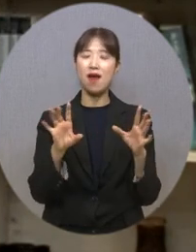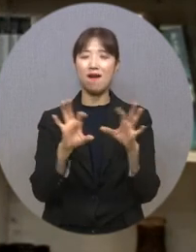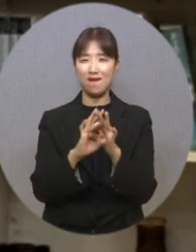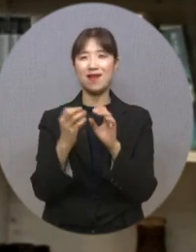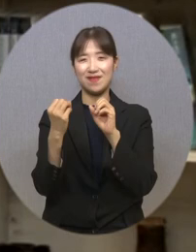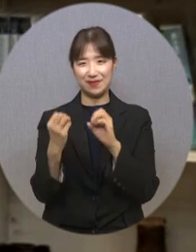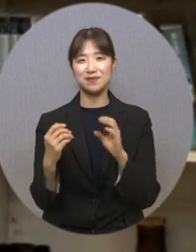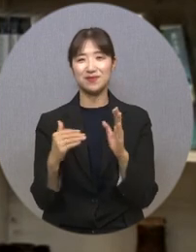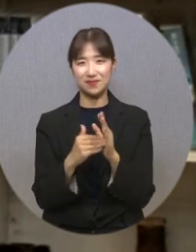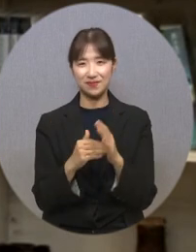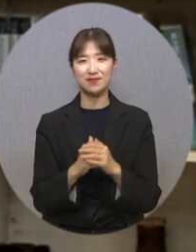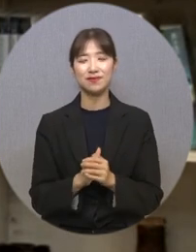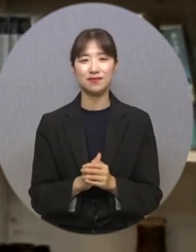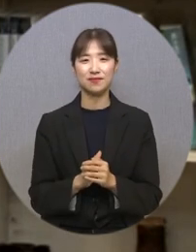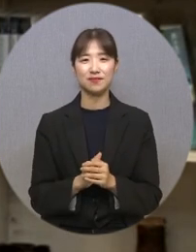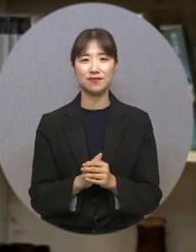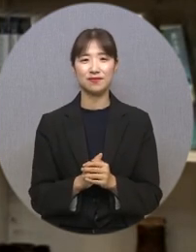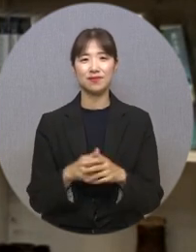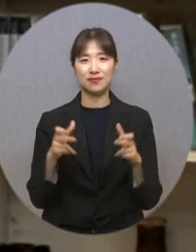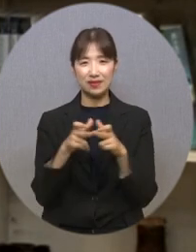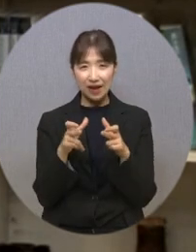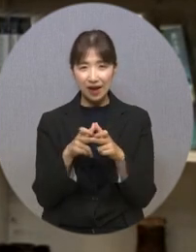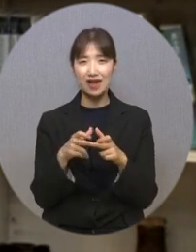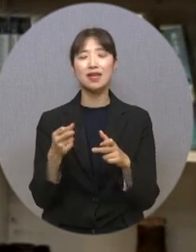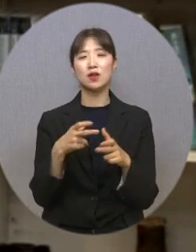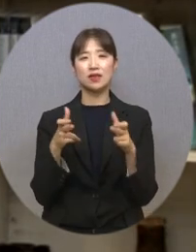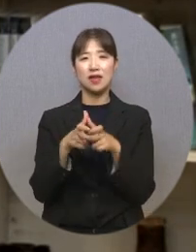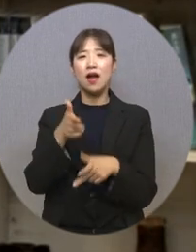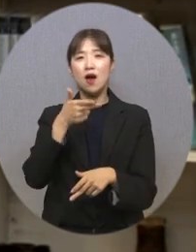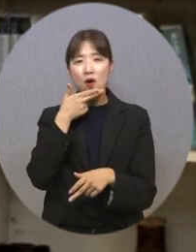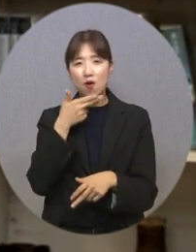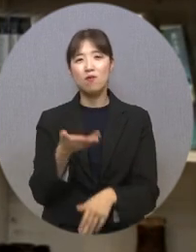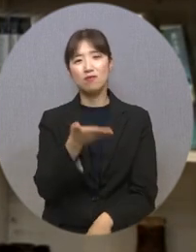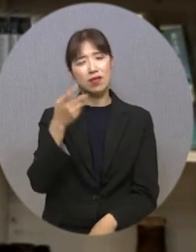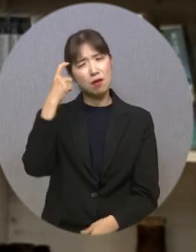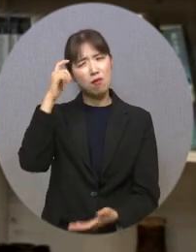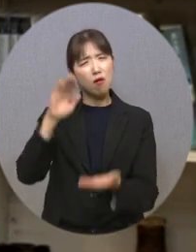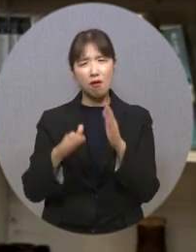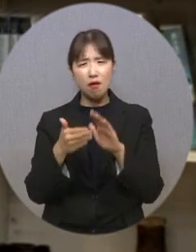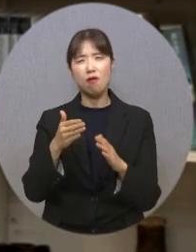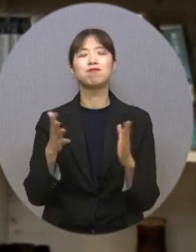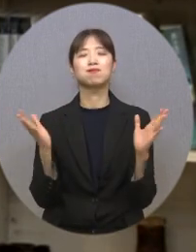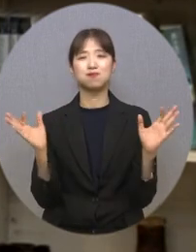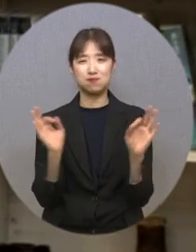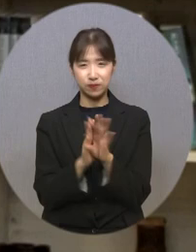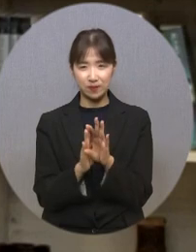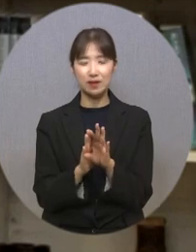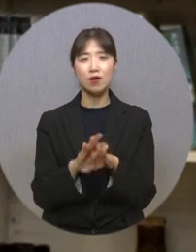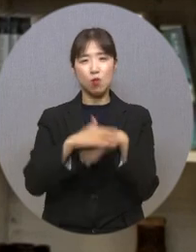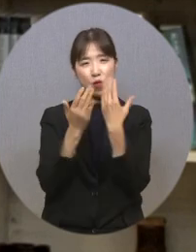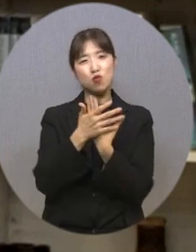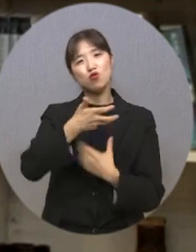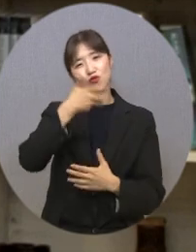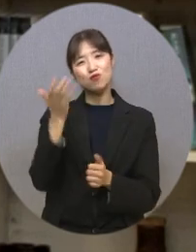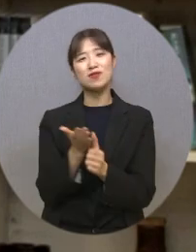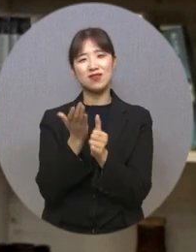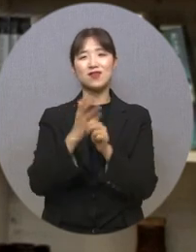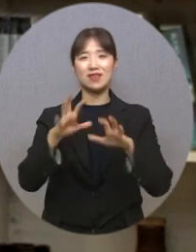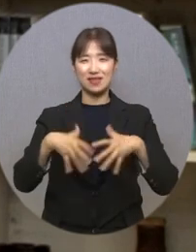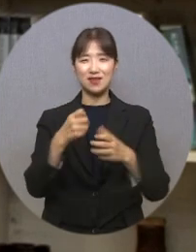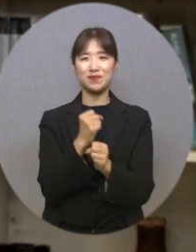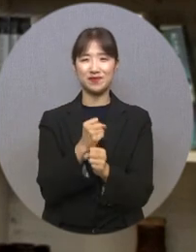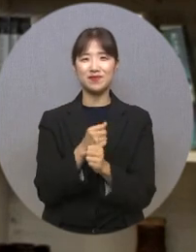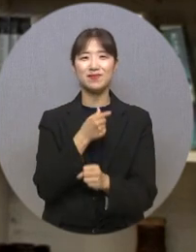이야기를 나눠봤습니다. 장애인과 비장애인에 대한 편견을 없애고 모두가 꿈을 키우는 세상이 되기를 바라며